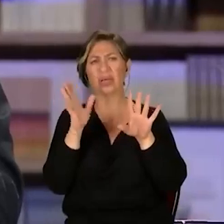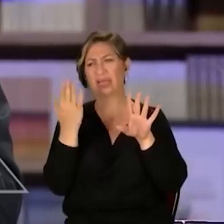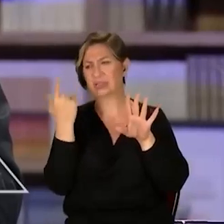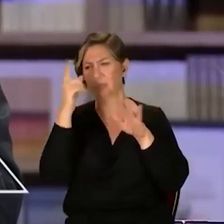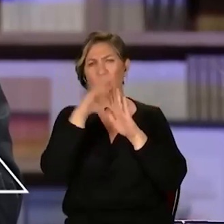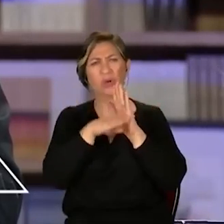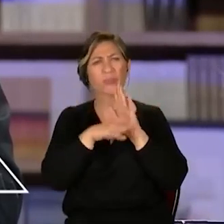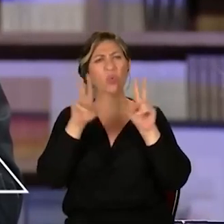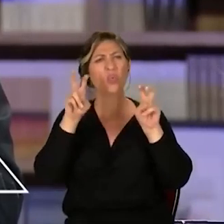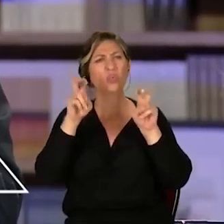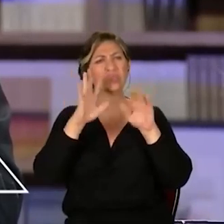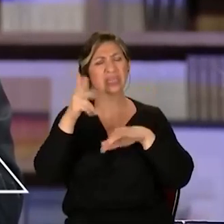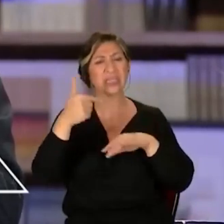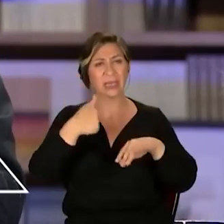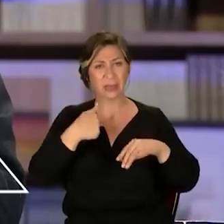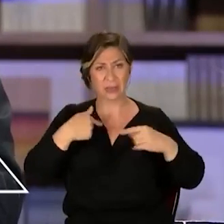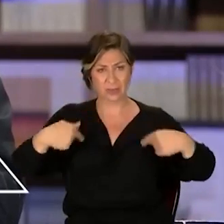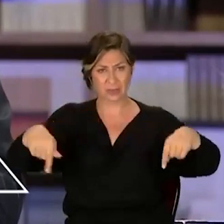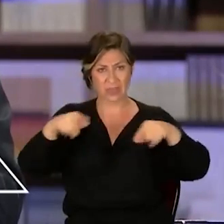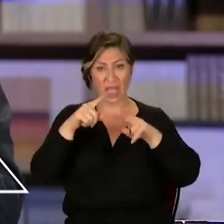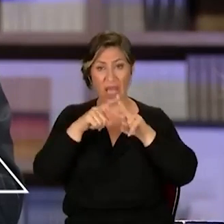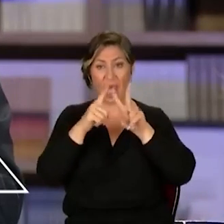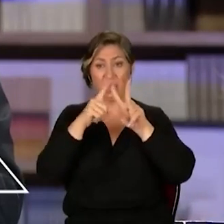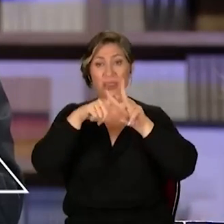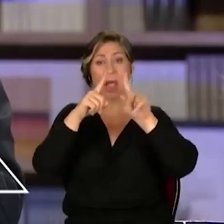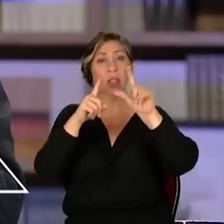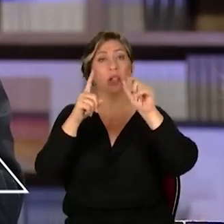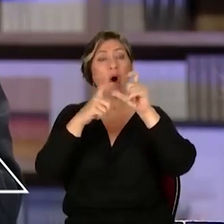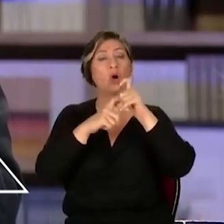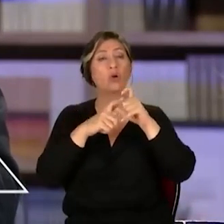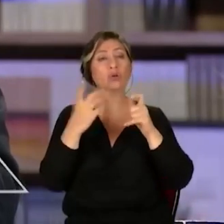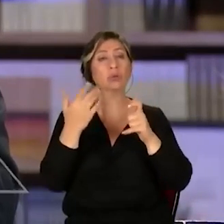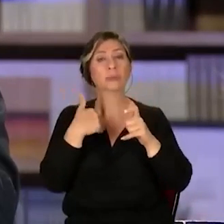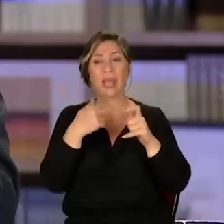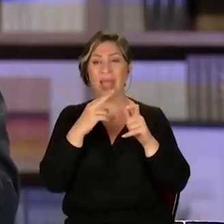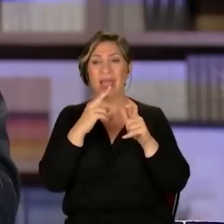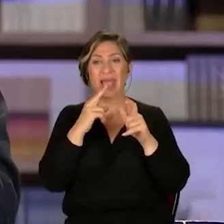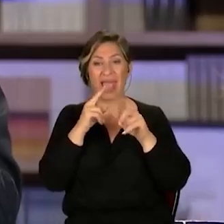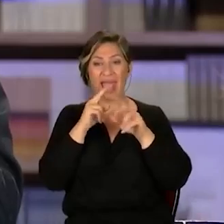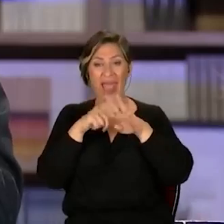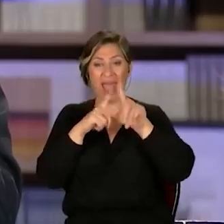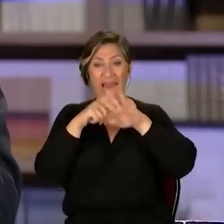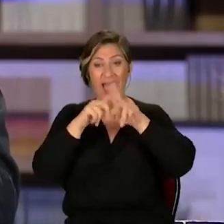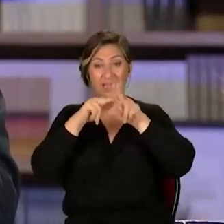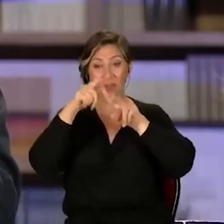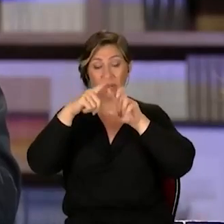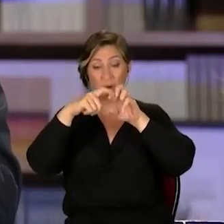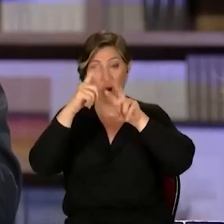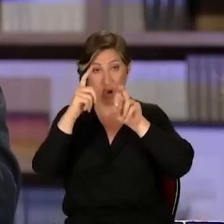bir programda da konu olmuştu. Yani biz analoğuz aslında. Tabii. Mesela tabii ben ki elektrokimyasalım. Evet. Fakat